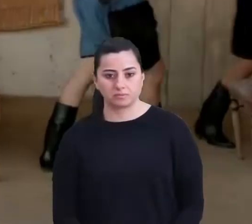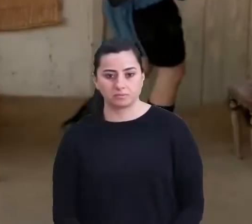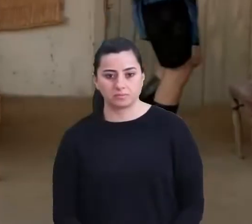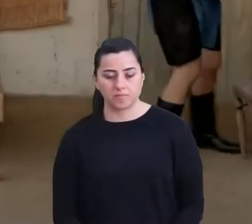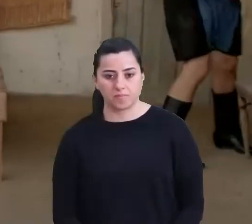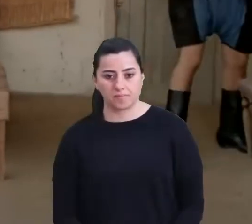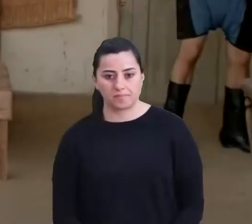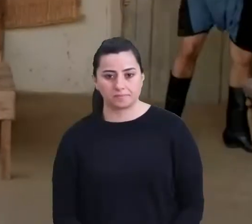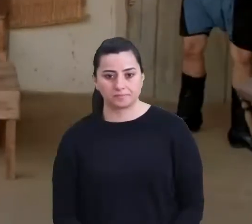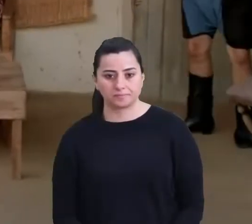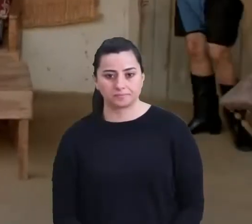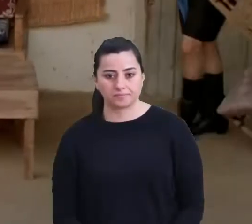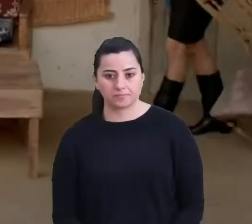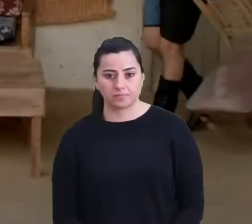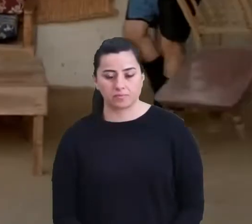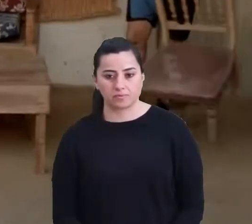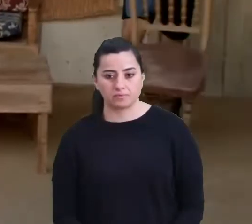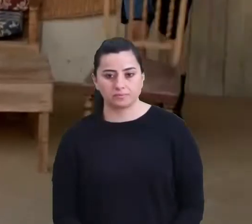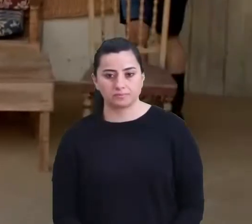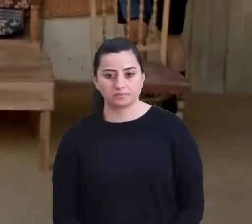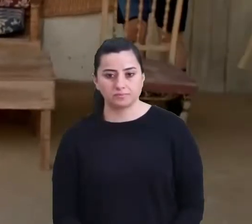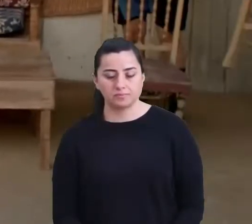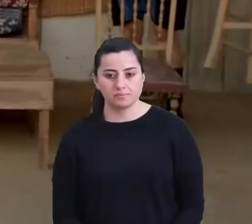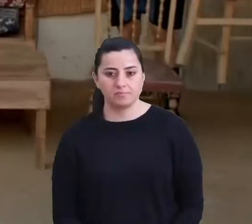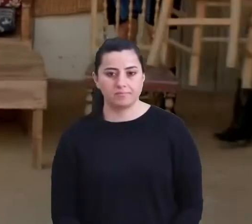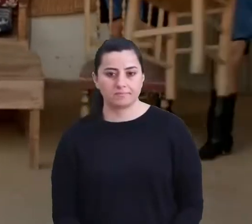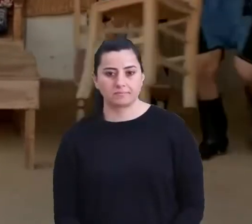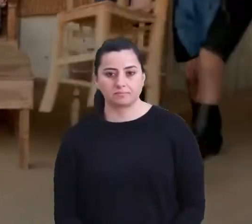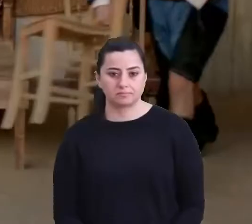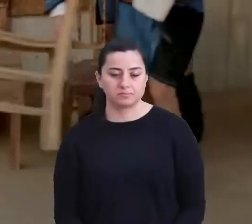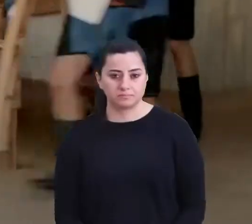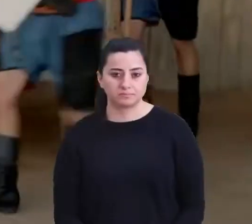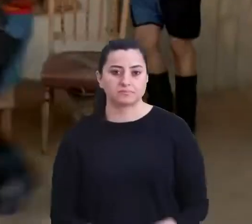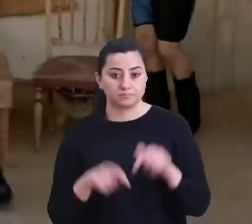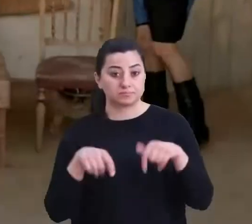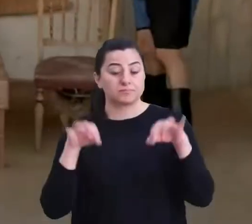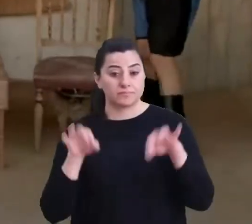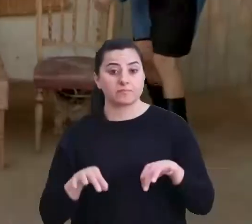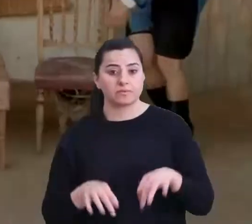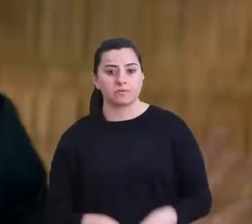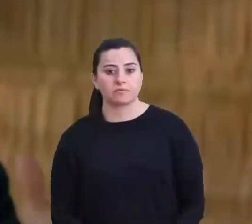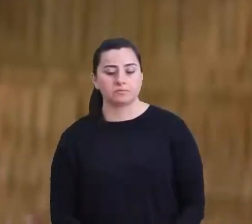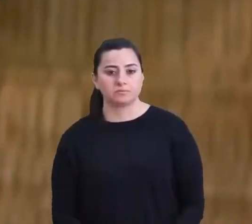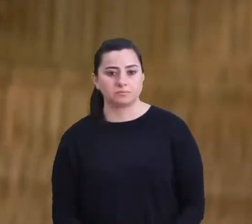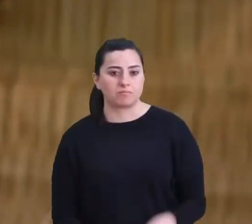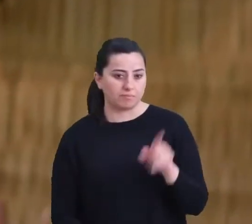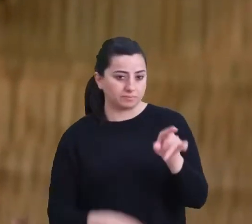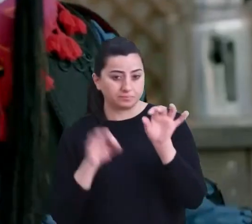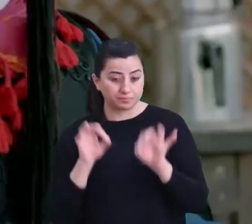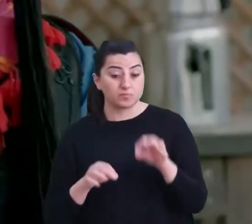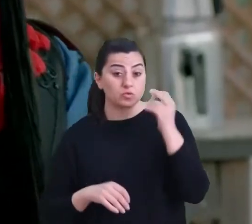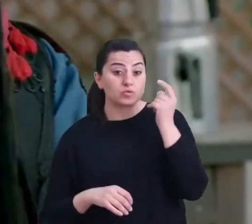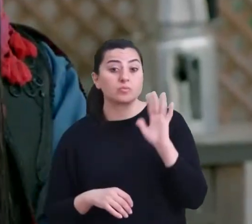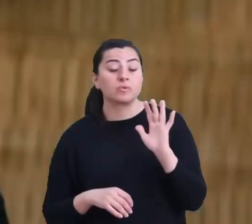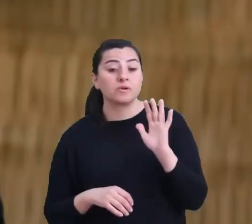gülüm. Sen oraya otur Cemil. Sallanan sandalye. Hah. Tamam, şimdi başlayabiliriz. Süleyman bak sen başlıyorsun,